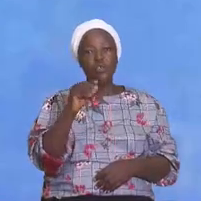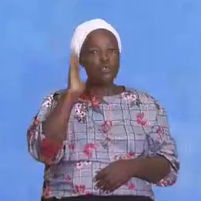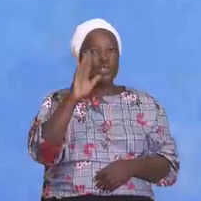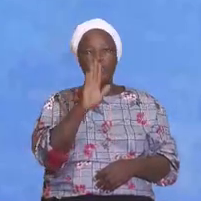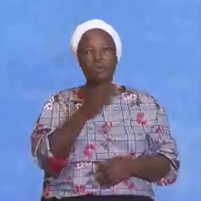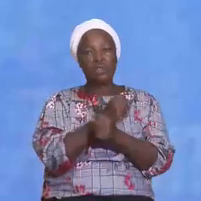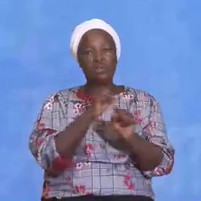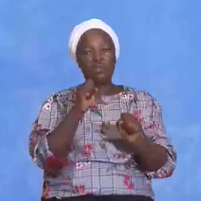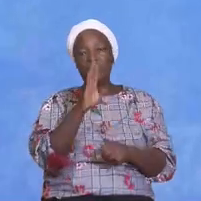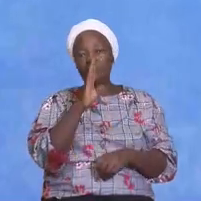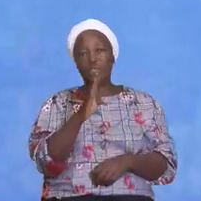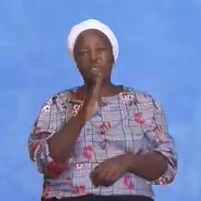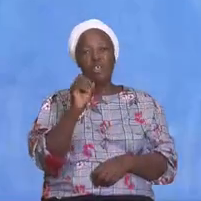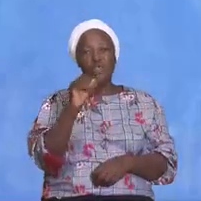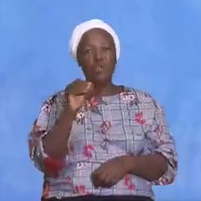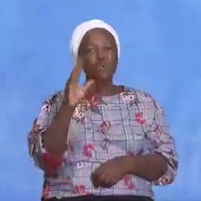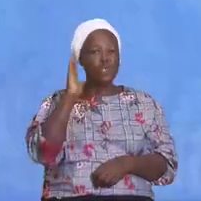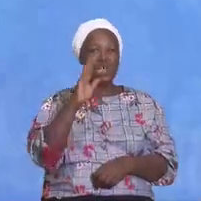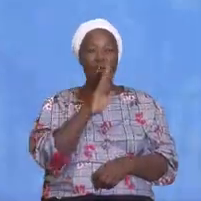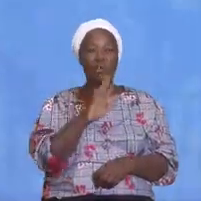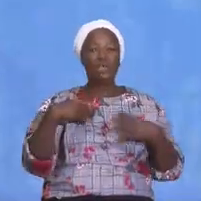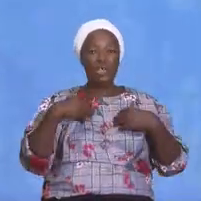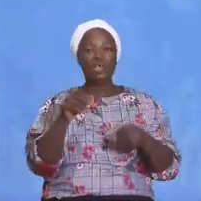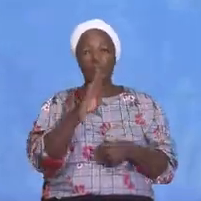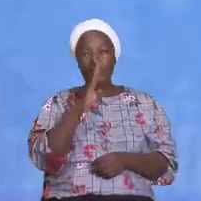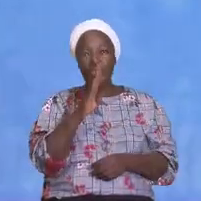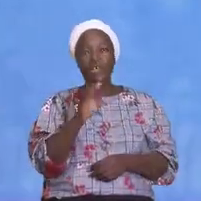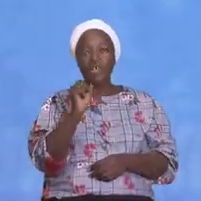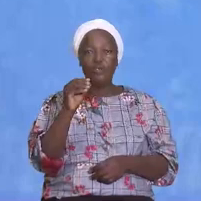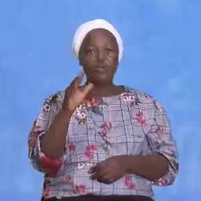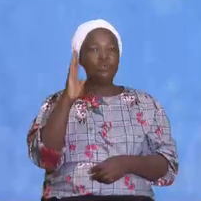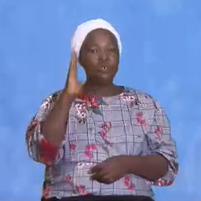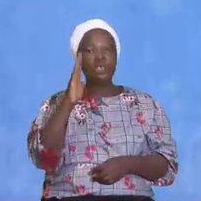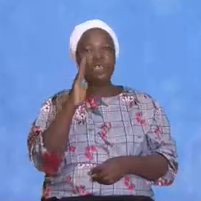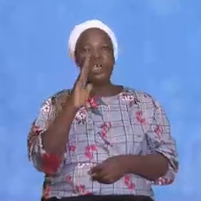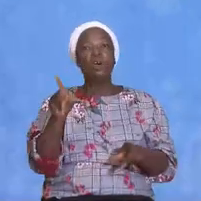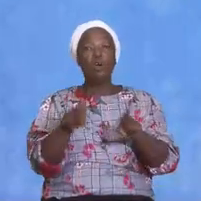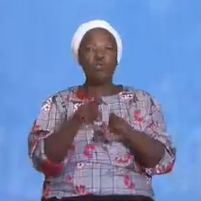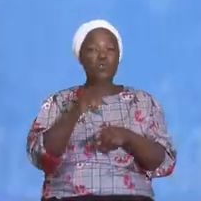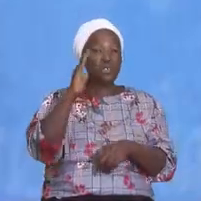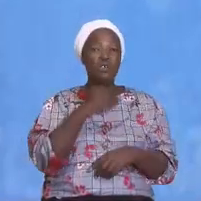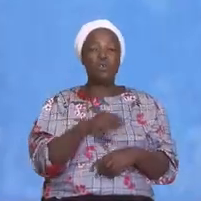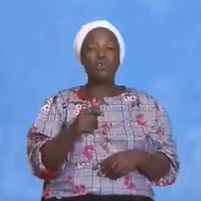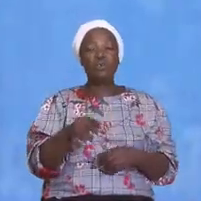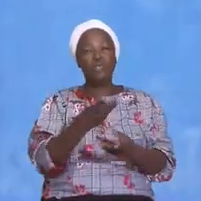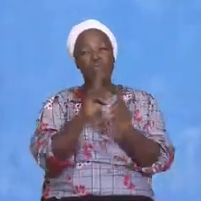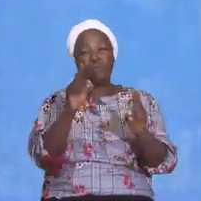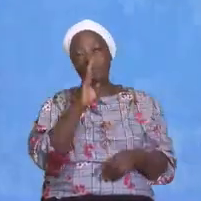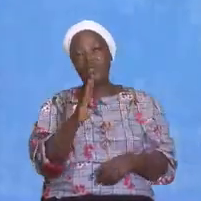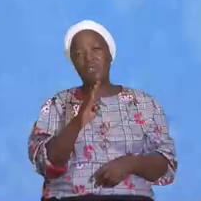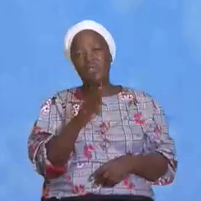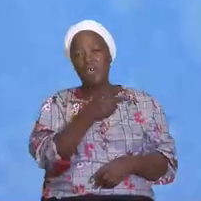ce qui lui avait été dit. Telle sera ta postérité, telle sera ta postérité, celle sera ton salut, telle sera ta